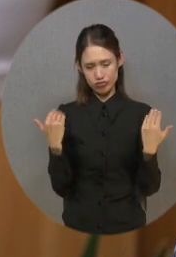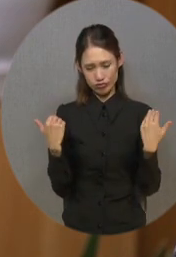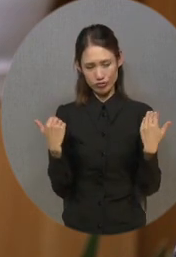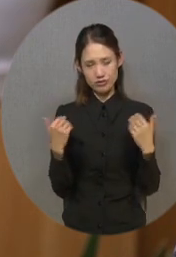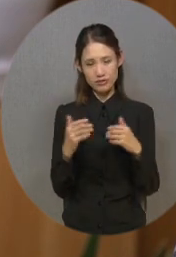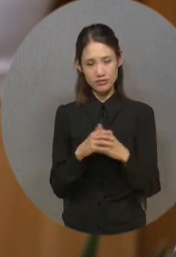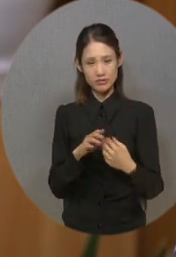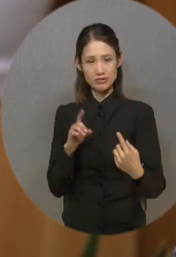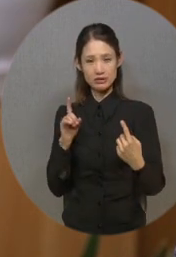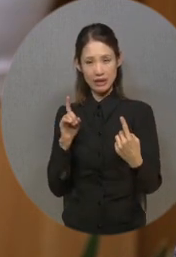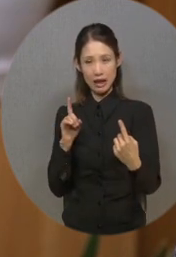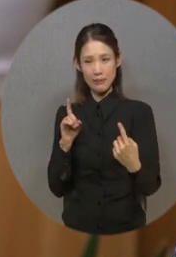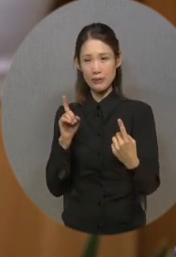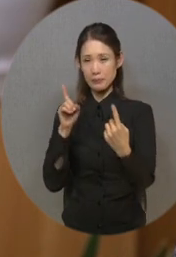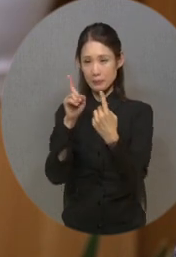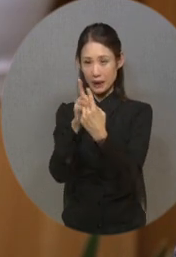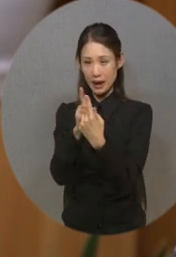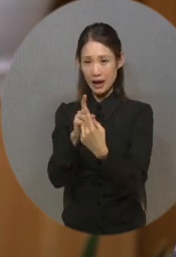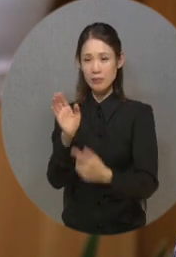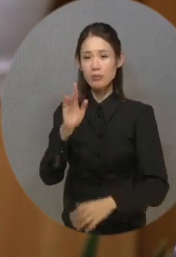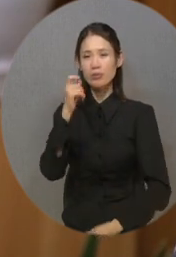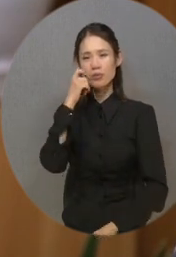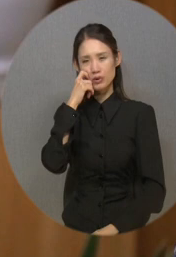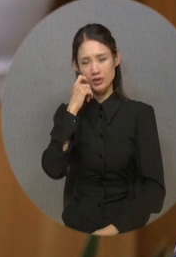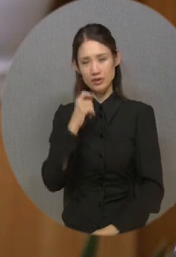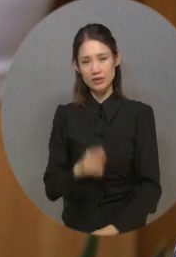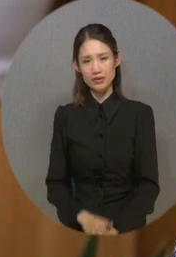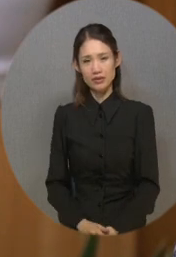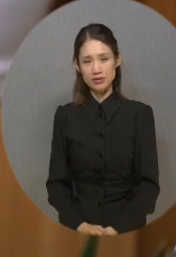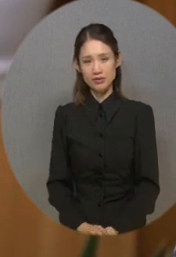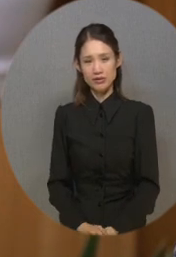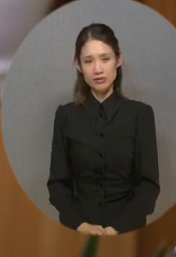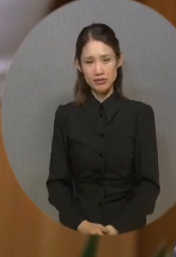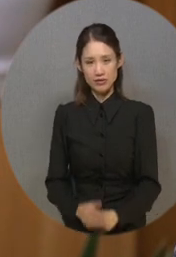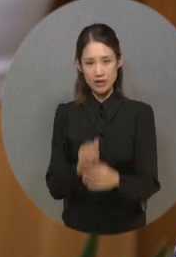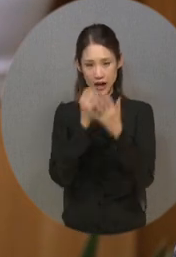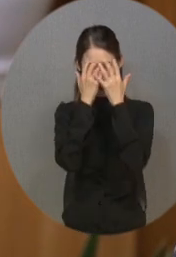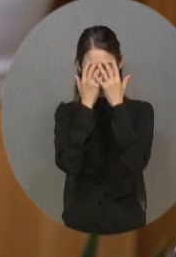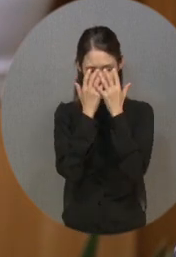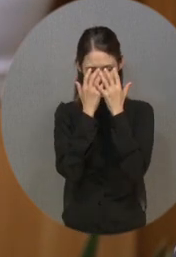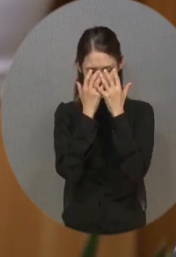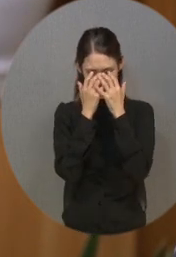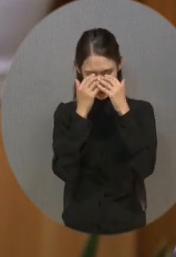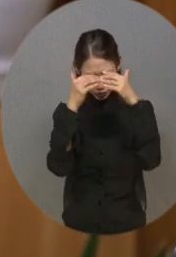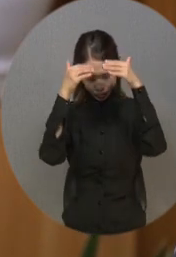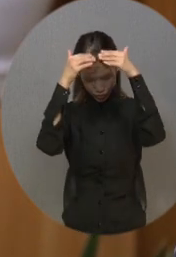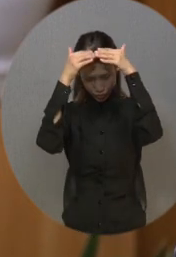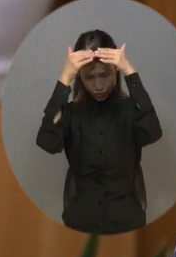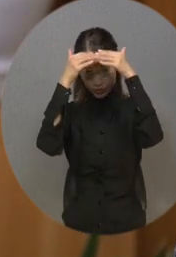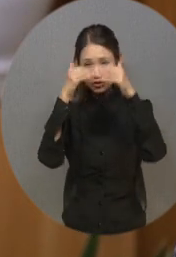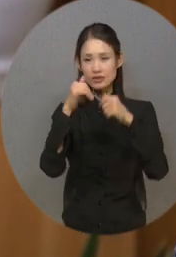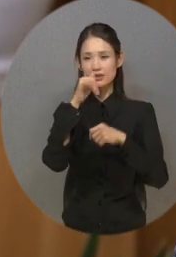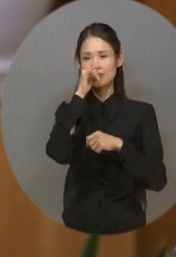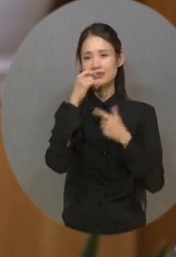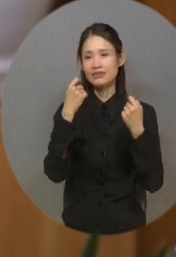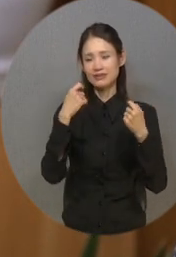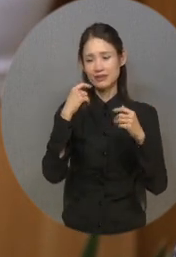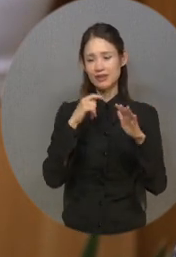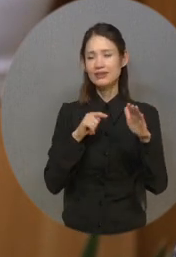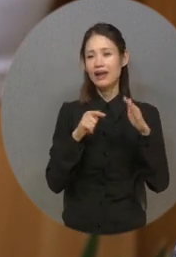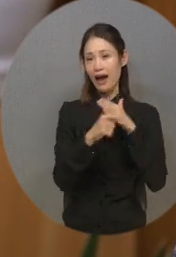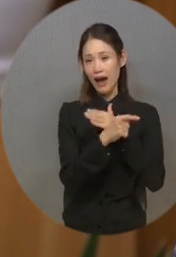네. 대면 접촉을 못했잖아요. 네네네. 전부 뭐 이렇게 감옥 속에 갇혀 있고 동굴에 갇혀 있는 네. 느낌이었는데 이제는 나올 수